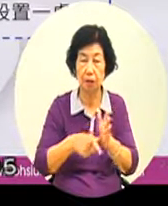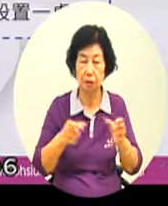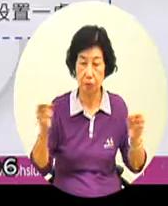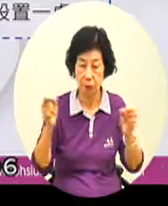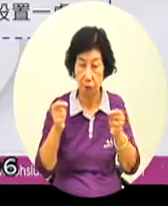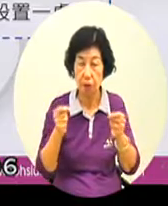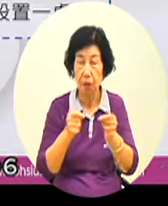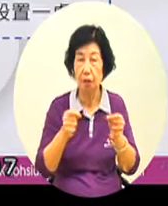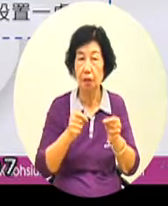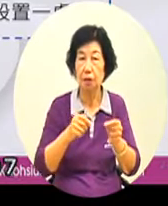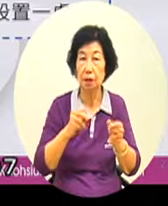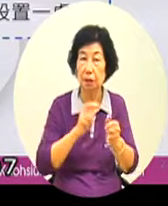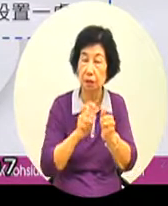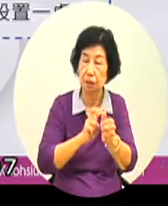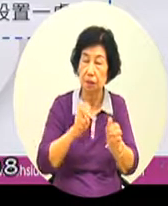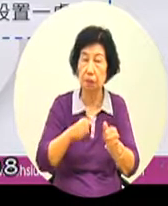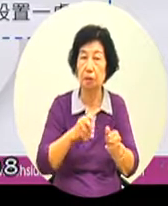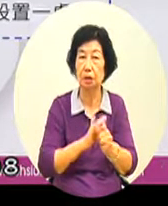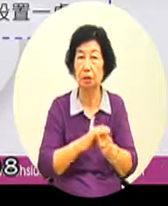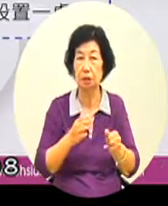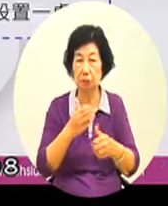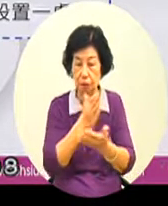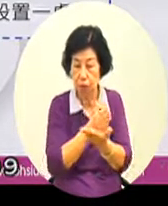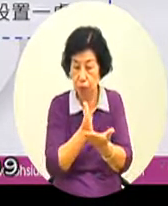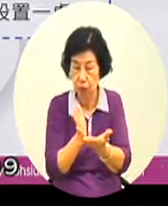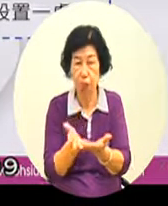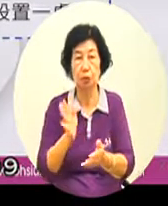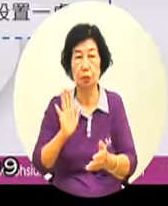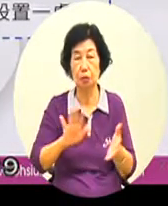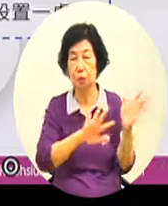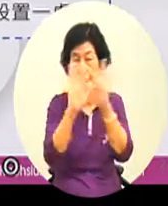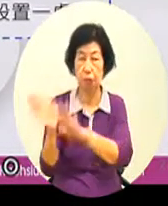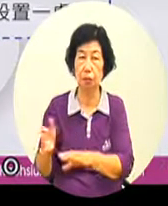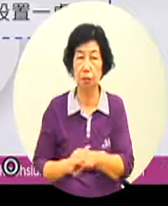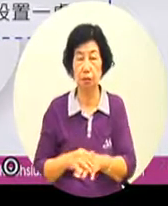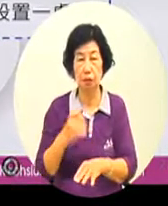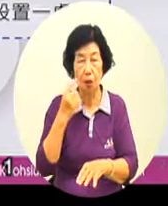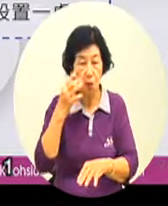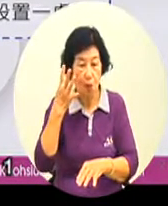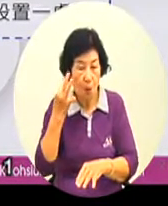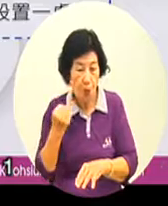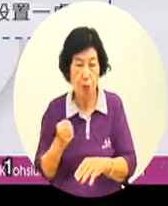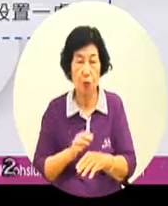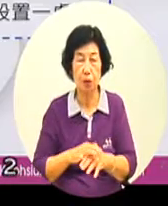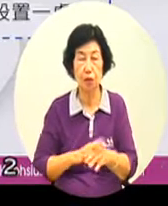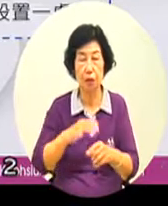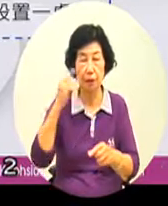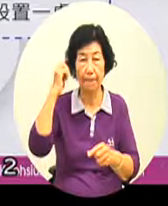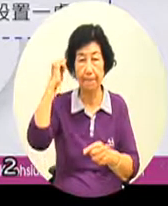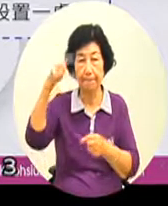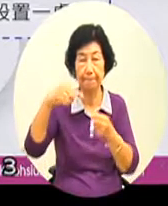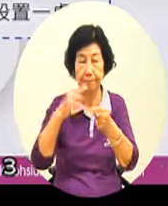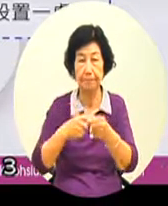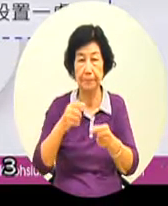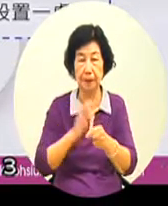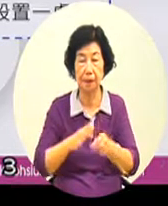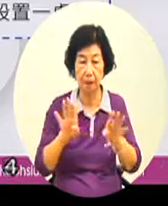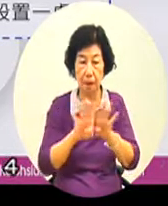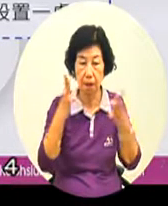是我们这几个月来，甚至明年上路之前，我们所有